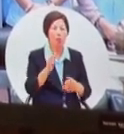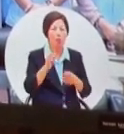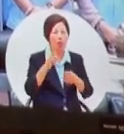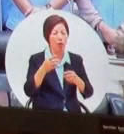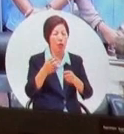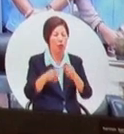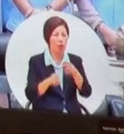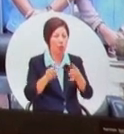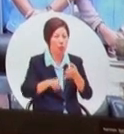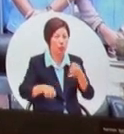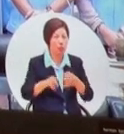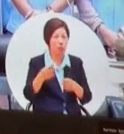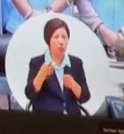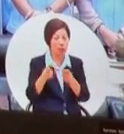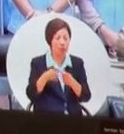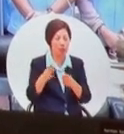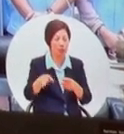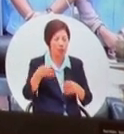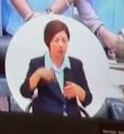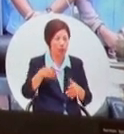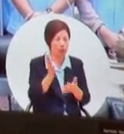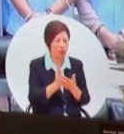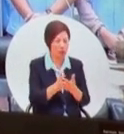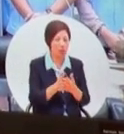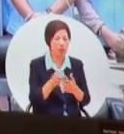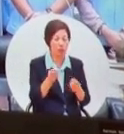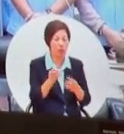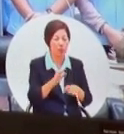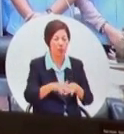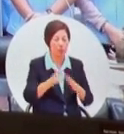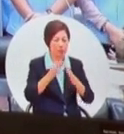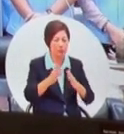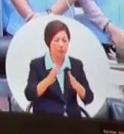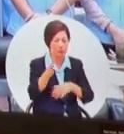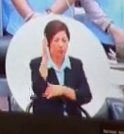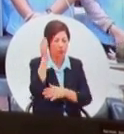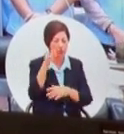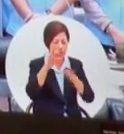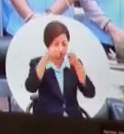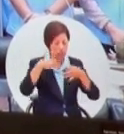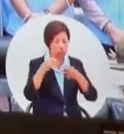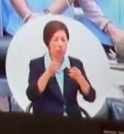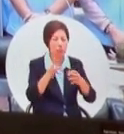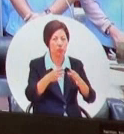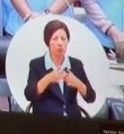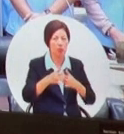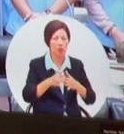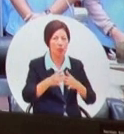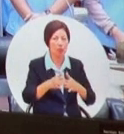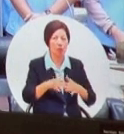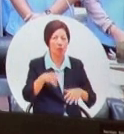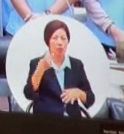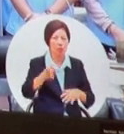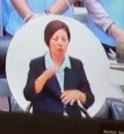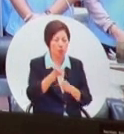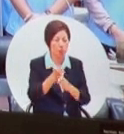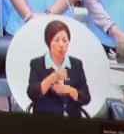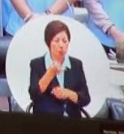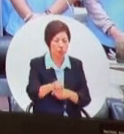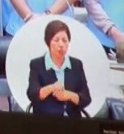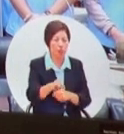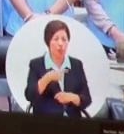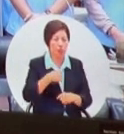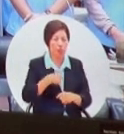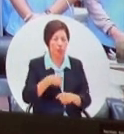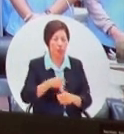觉得我们就事论事，应该就市政来做检讨。市长、韩市长团队有做得好的地方，我们也绝对